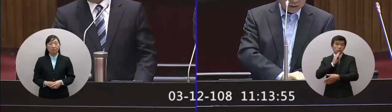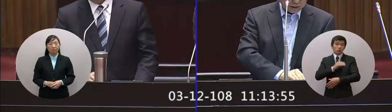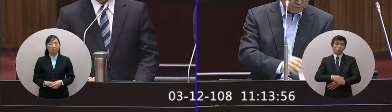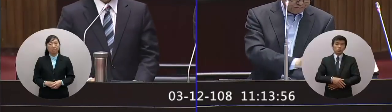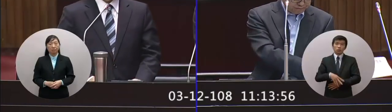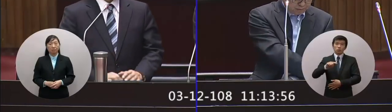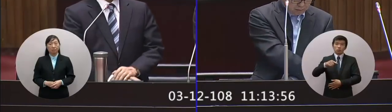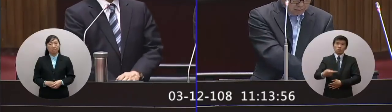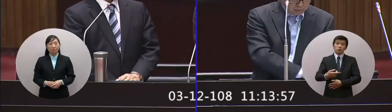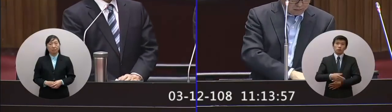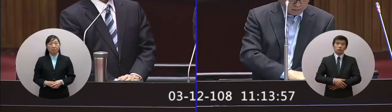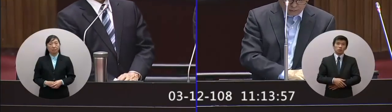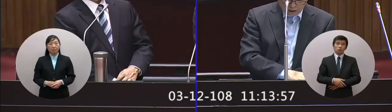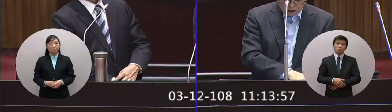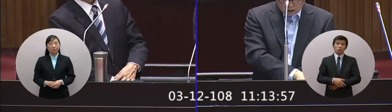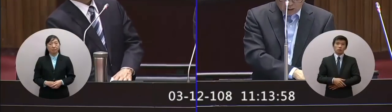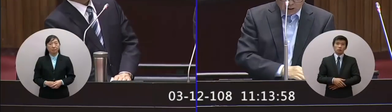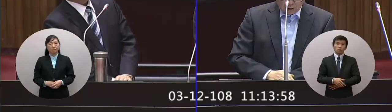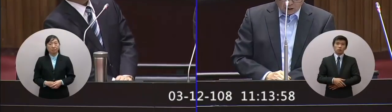我们看下面一张，